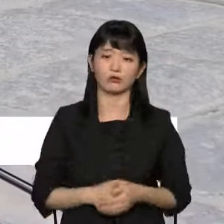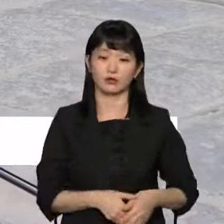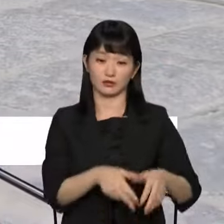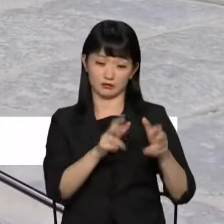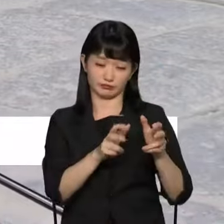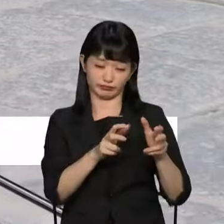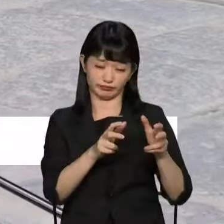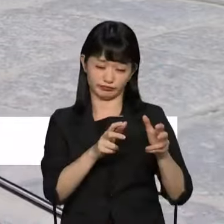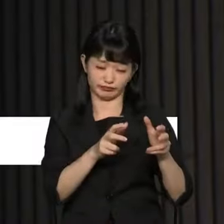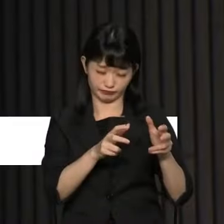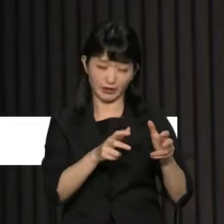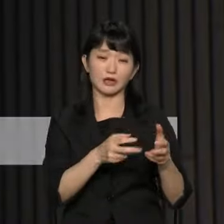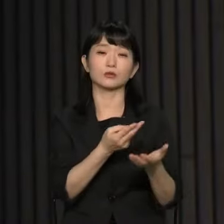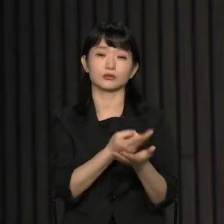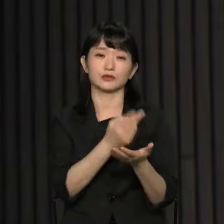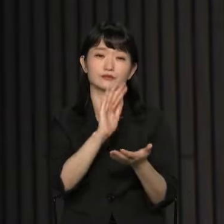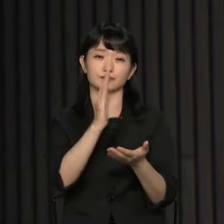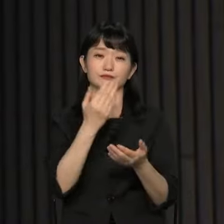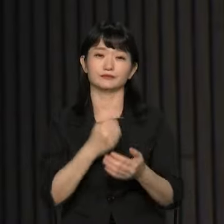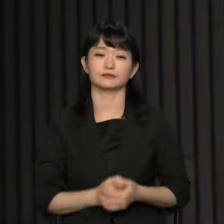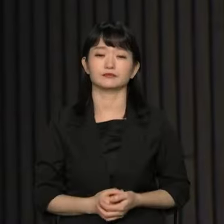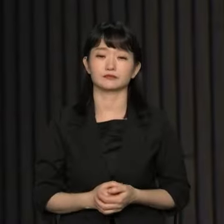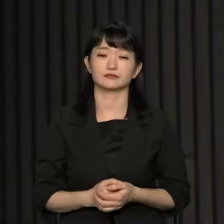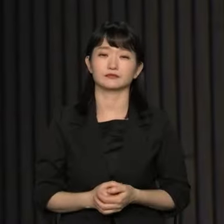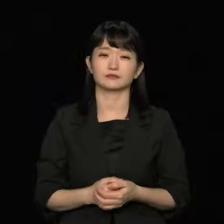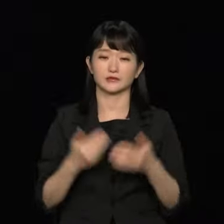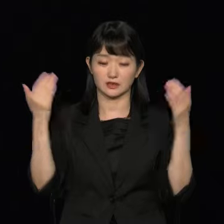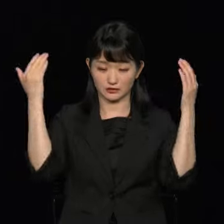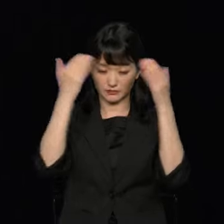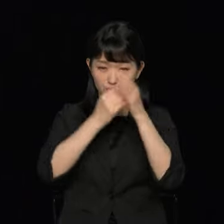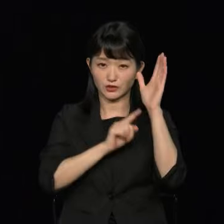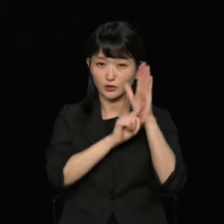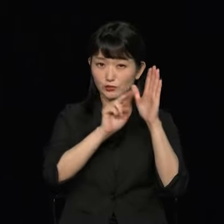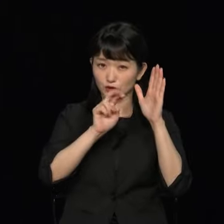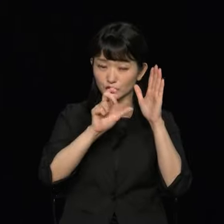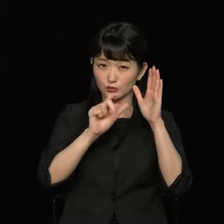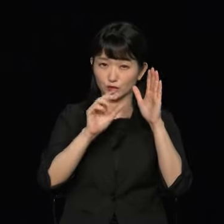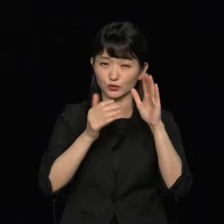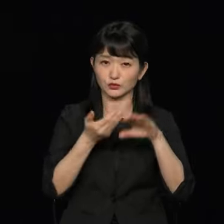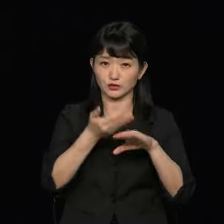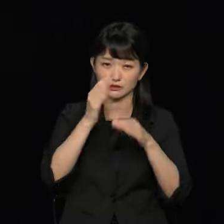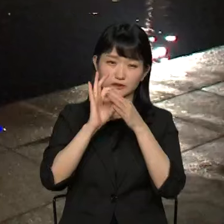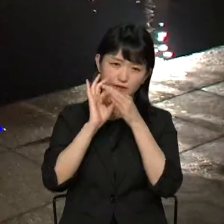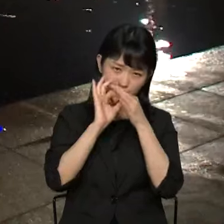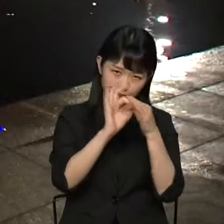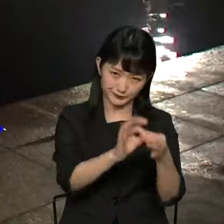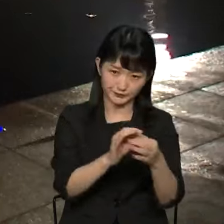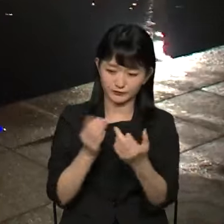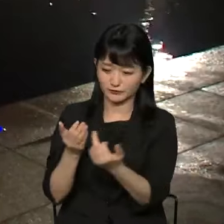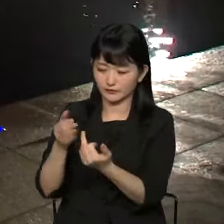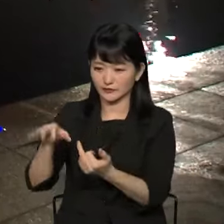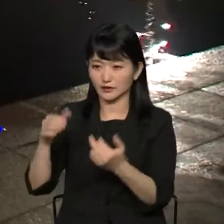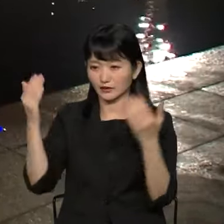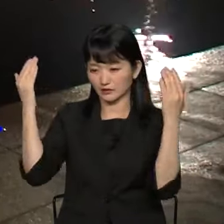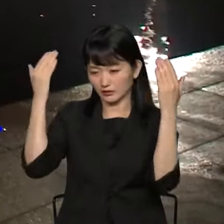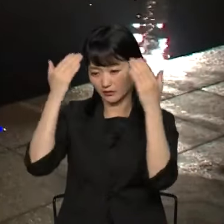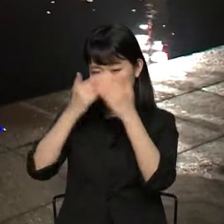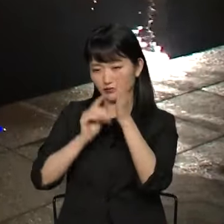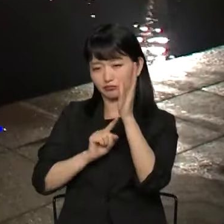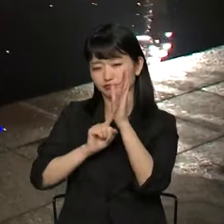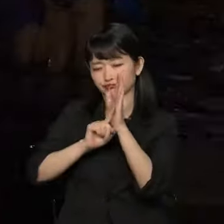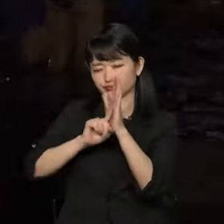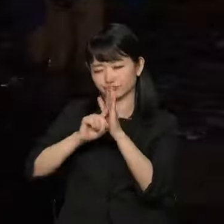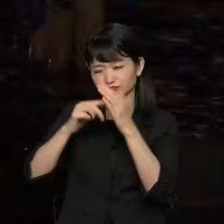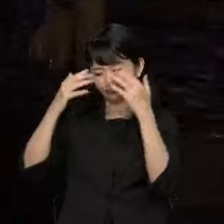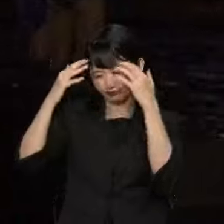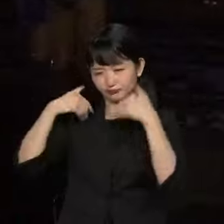에어컨 켜고 자야죠. 열대야는 밤에도 25도 이상의 기온이 이어지는 현상인데 제주도에선 67일째 이어지며